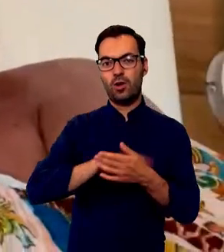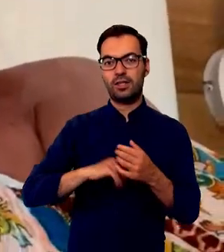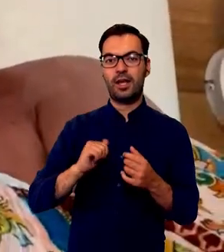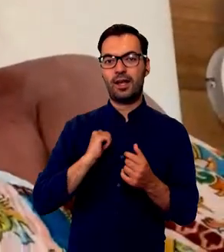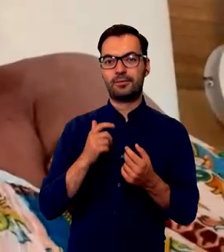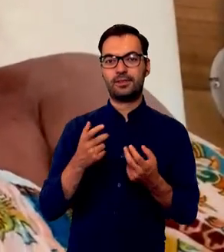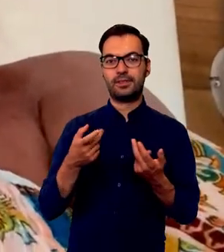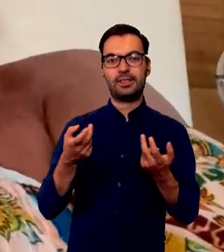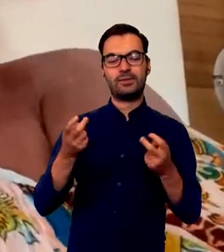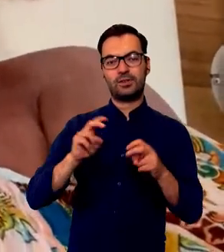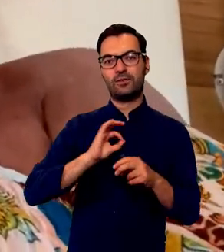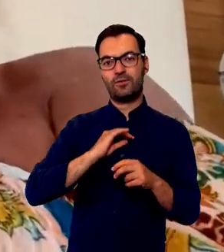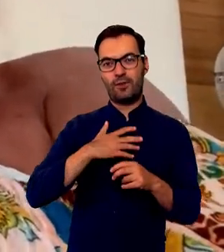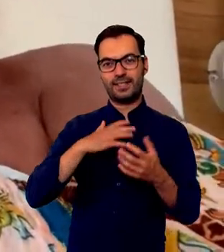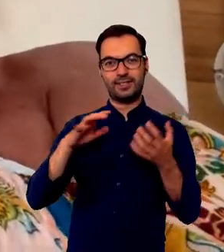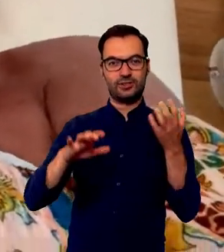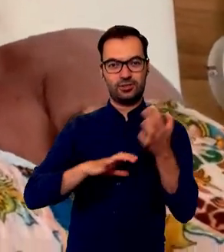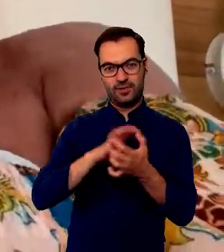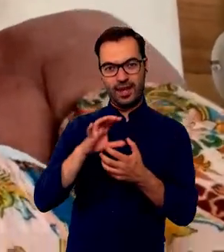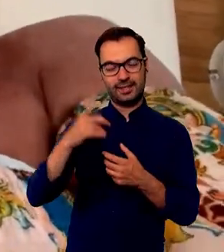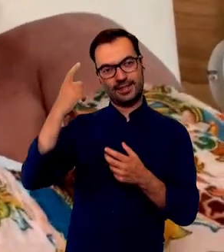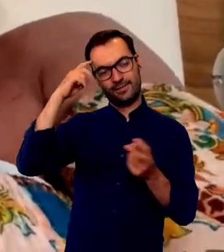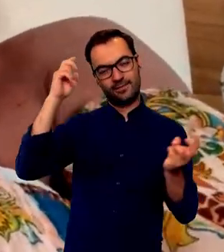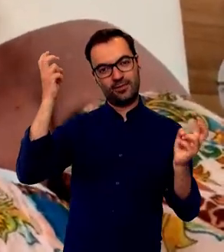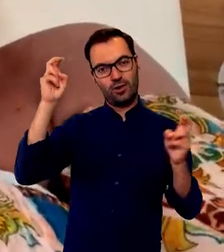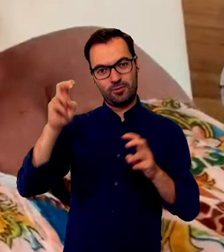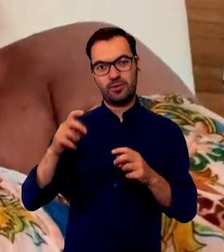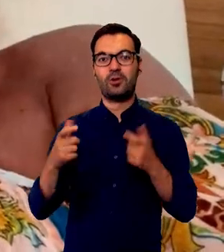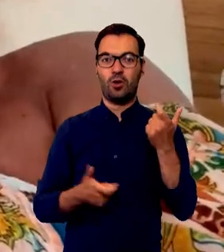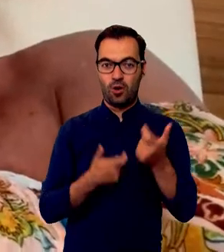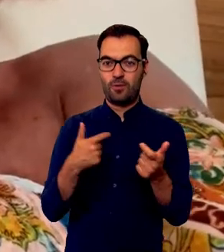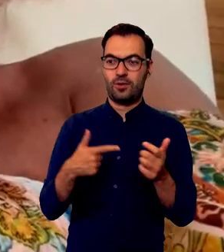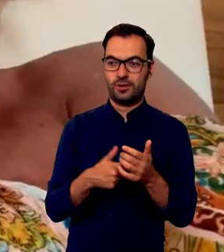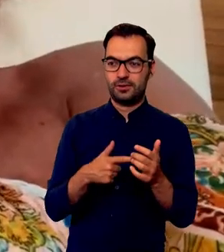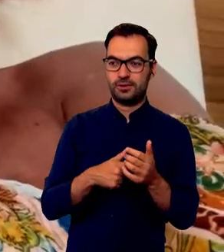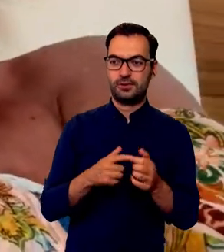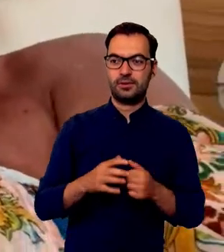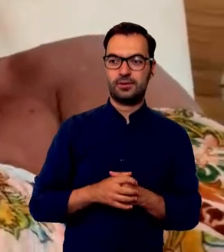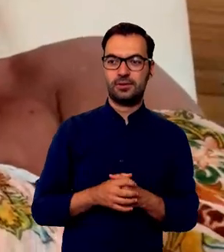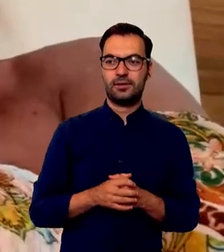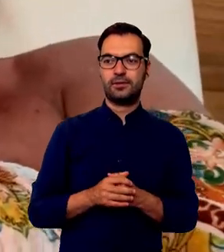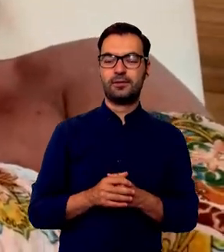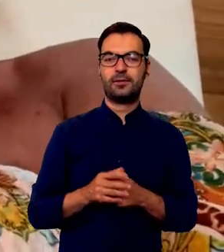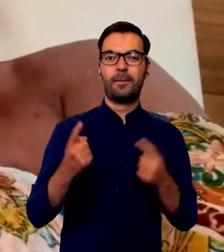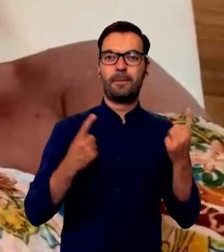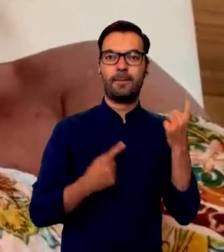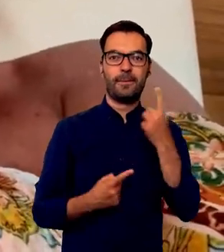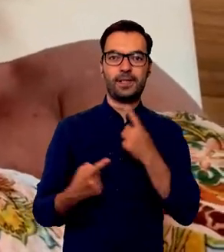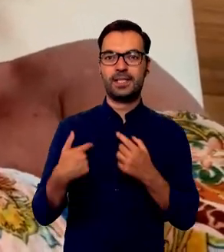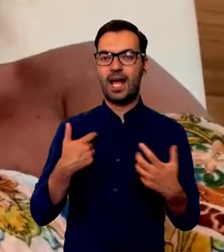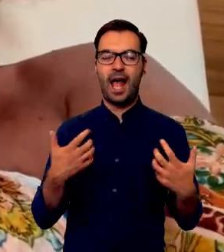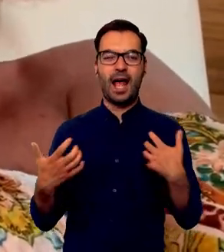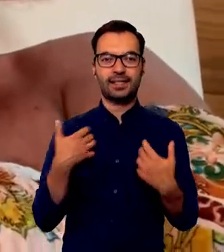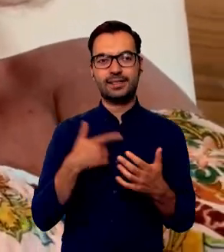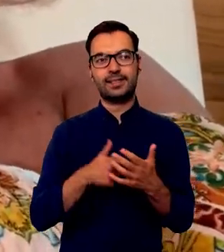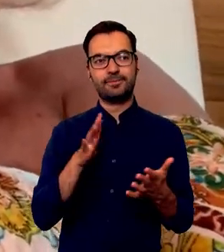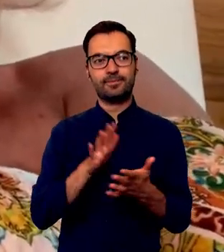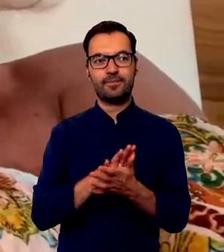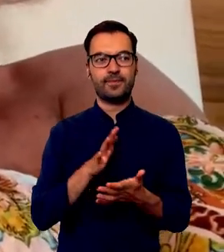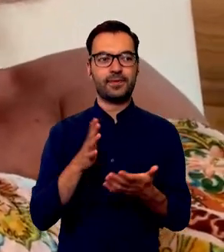stworzyć świat ze swojej własnej wyobraźni i go tworzę. I go tworzę na każdej jednej płaszczyźnie. Myślę, że artysta to jest człowiek, który